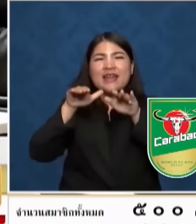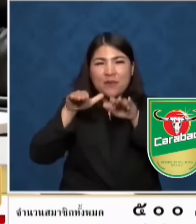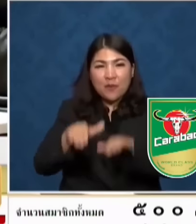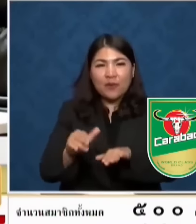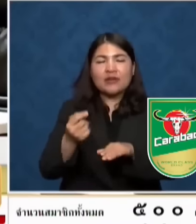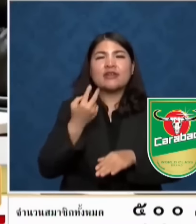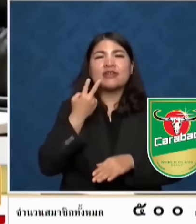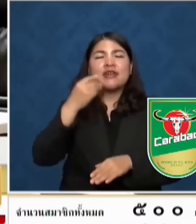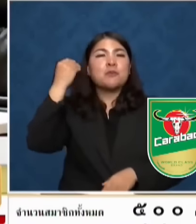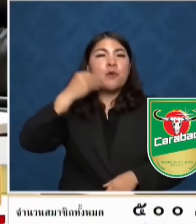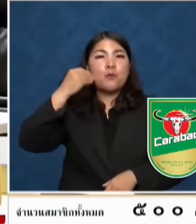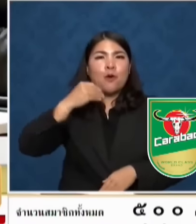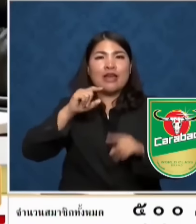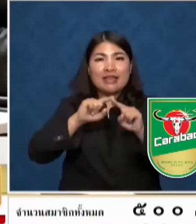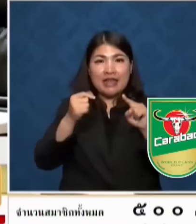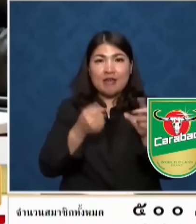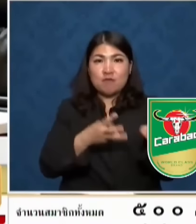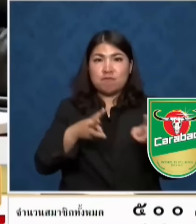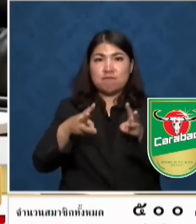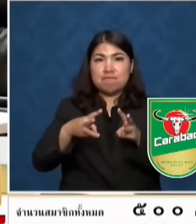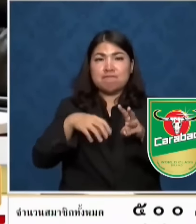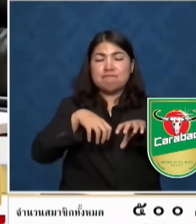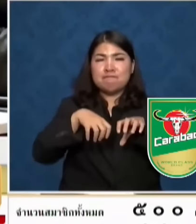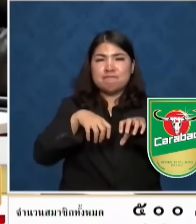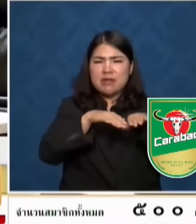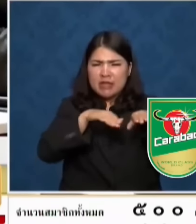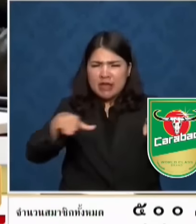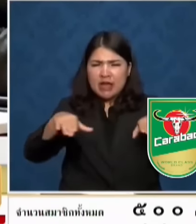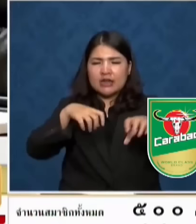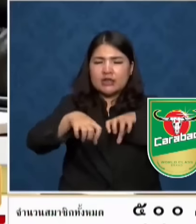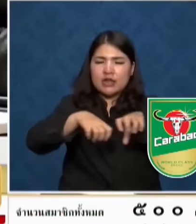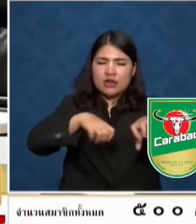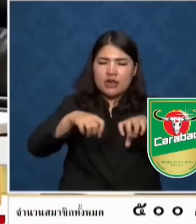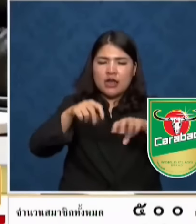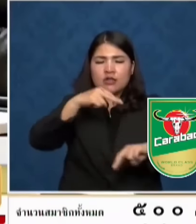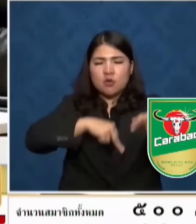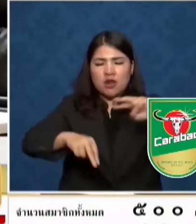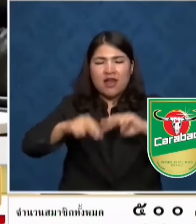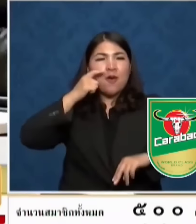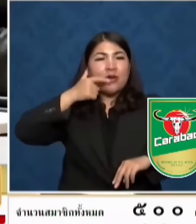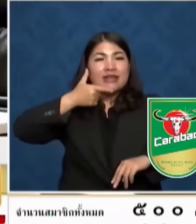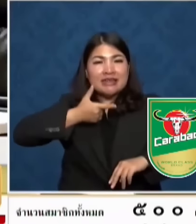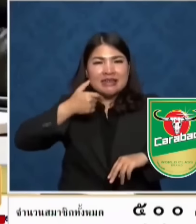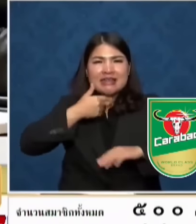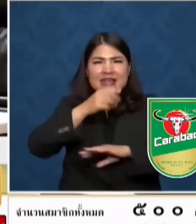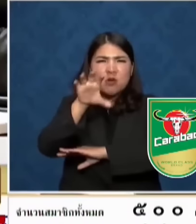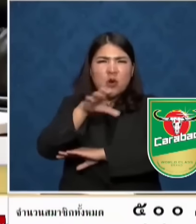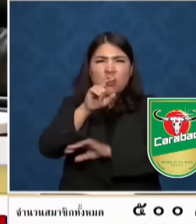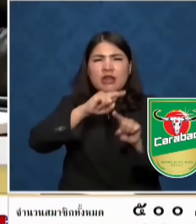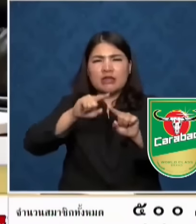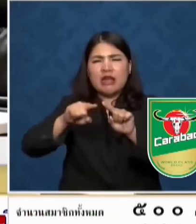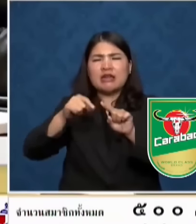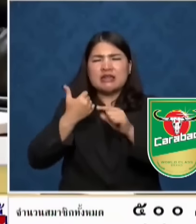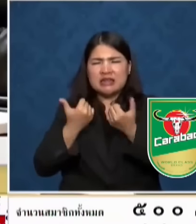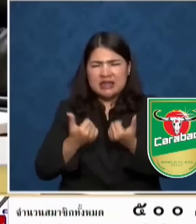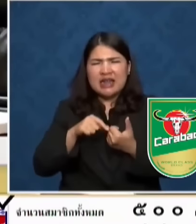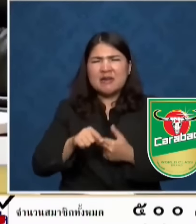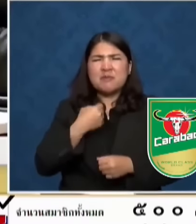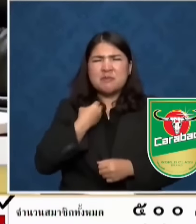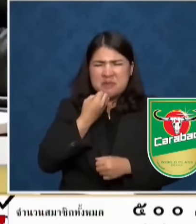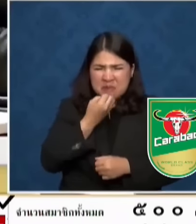ครั้งแต่มาตรการในการจัดการบัญชีม้าหรือจัดการกับแก๊งคอลเซ็นเตอร์ที่ควรจะพูดมากกว่าด้วย